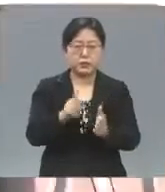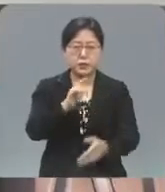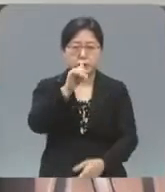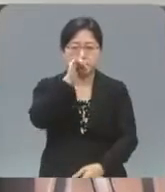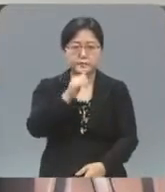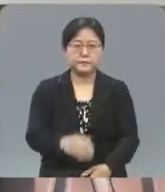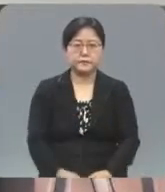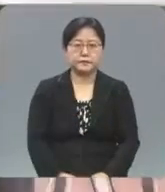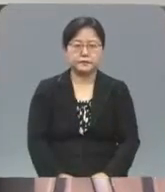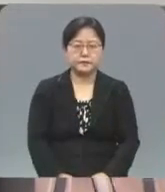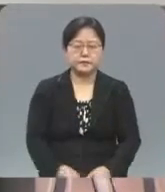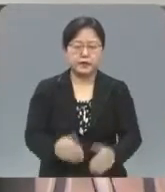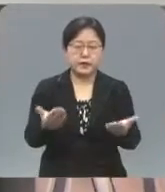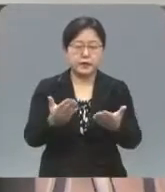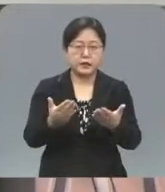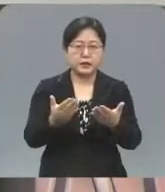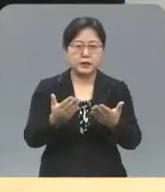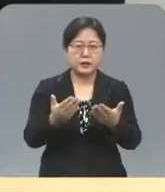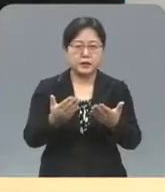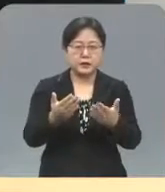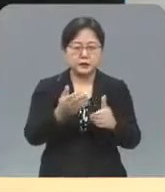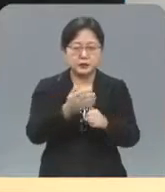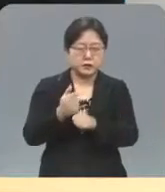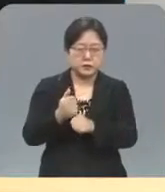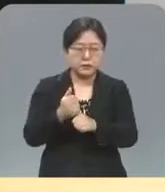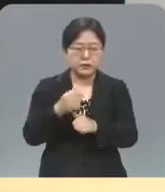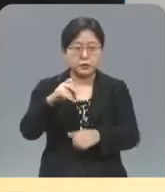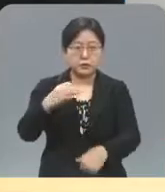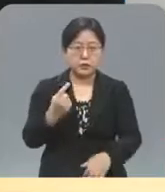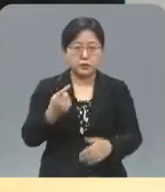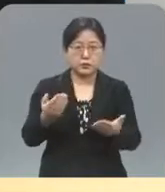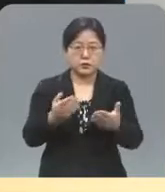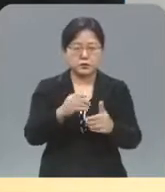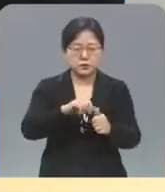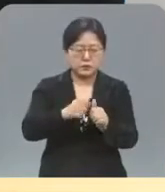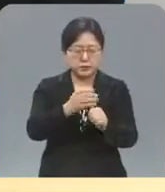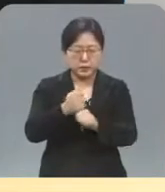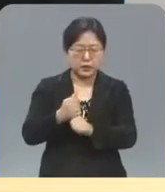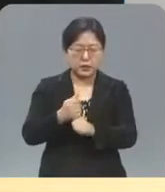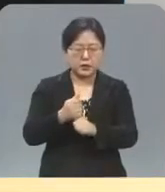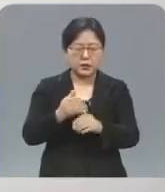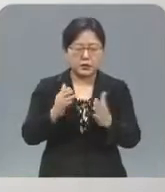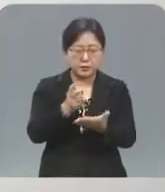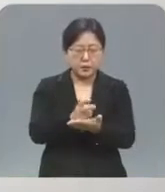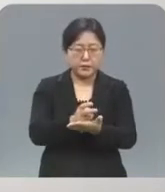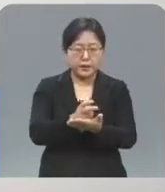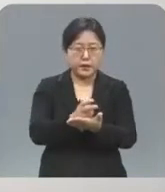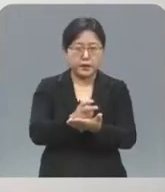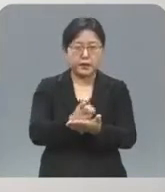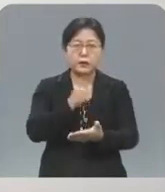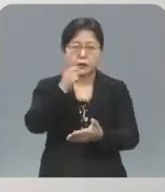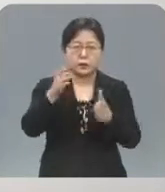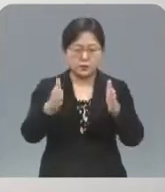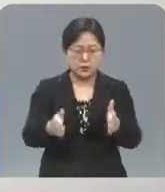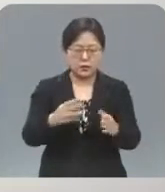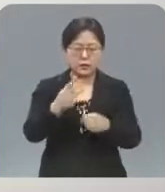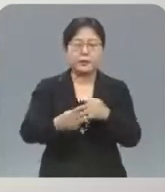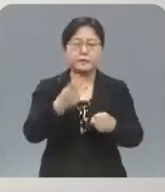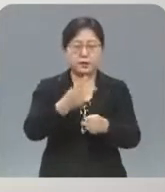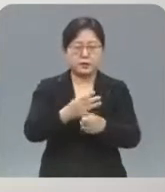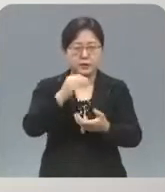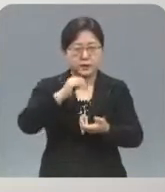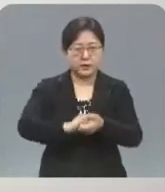제기됐습니다. 근로정신대 할머니와 함께하는 시민모임은 현행법상 손해배상 청구권의 소멸시효가 3년으로